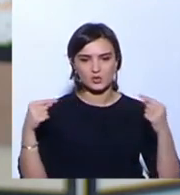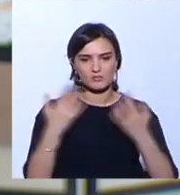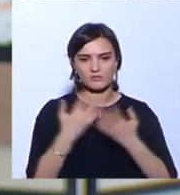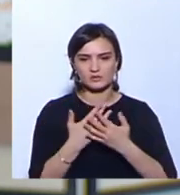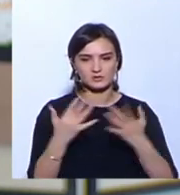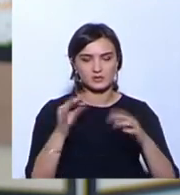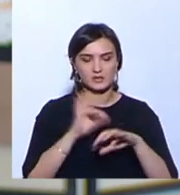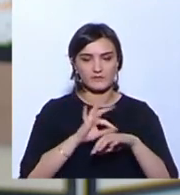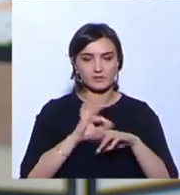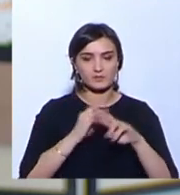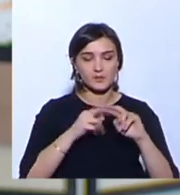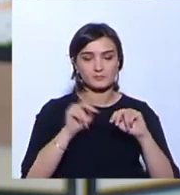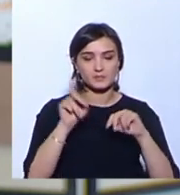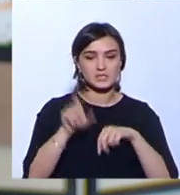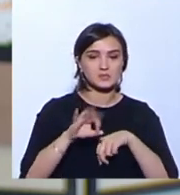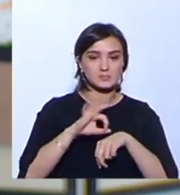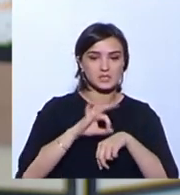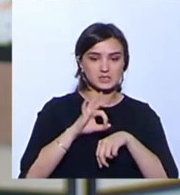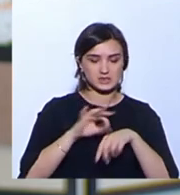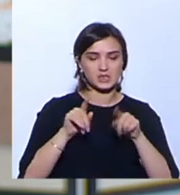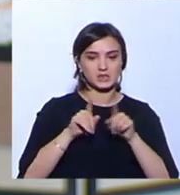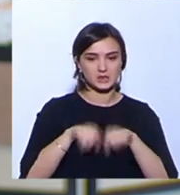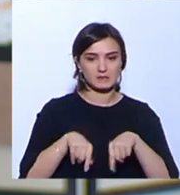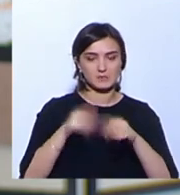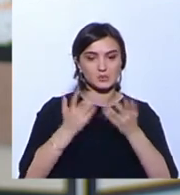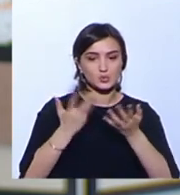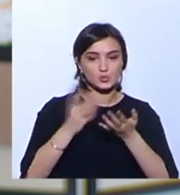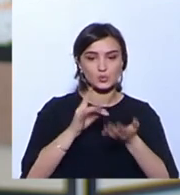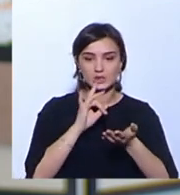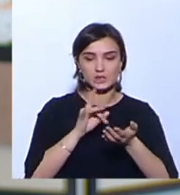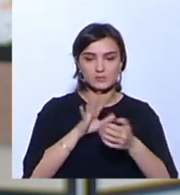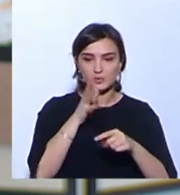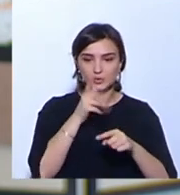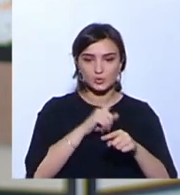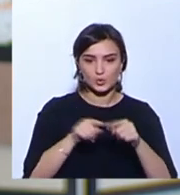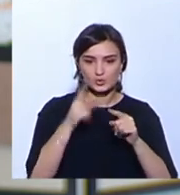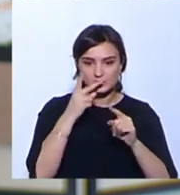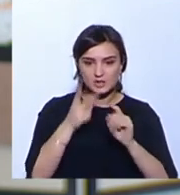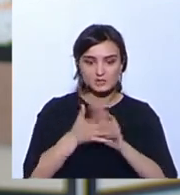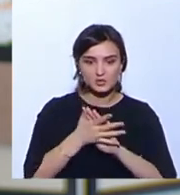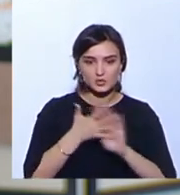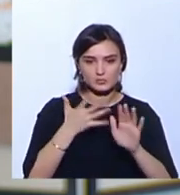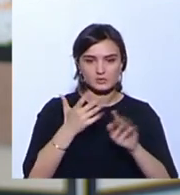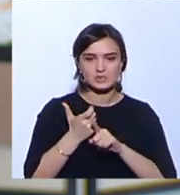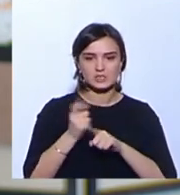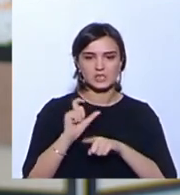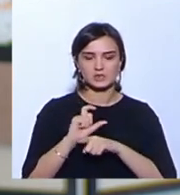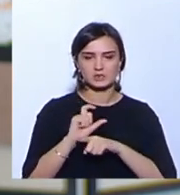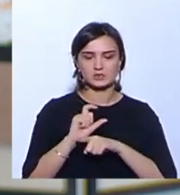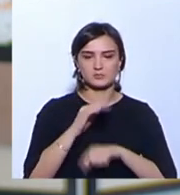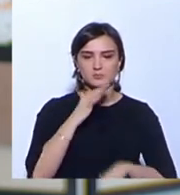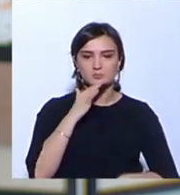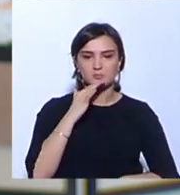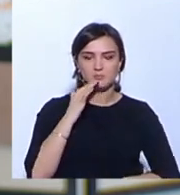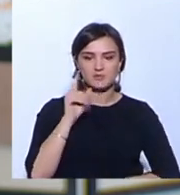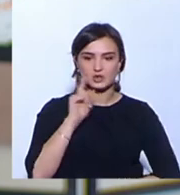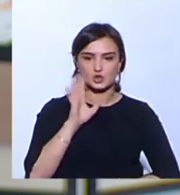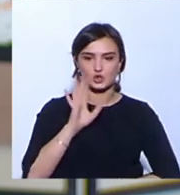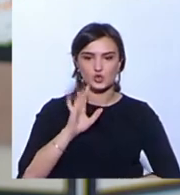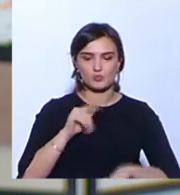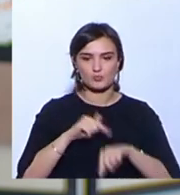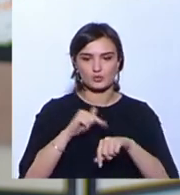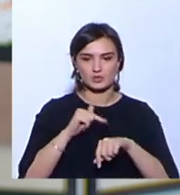ეს პაციენტებიც, თუ არ იქნა დროზე ამოცნობილი, ძალიან ბევრ